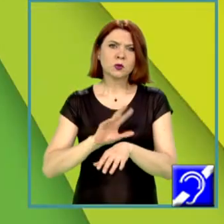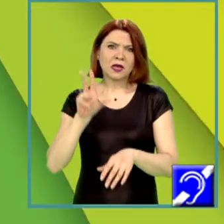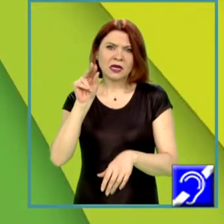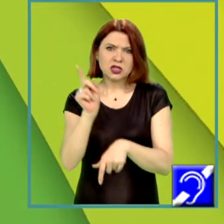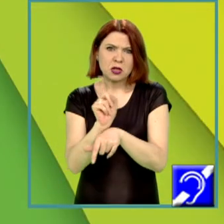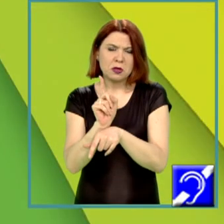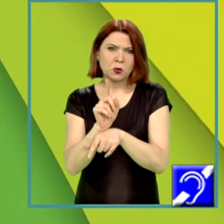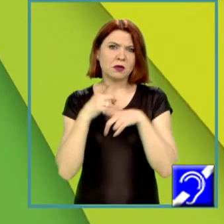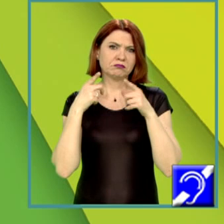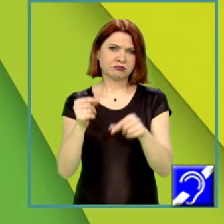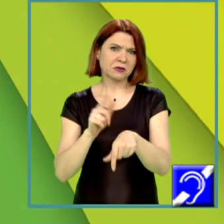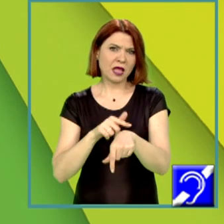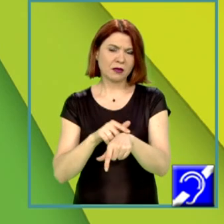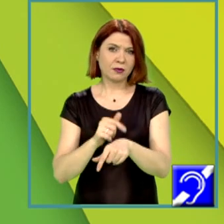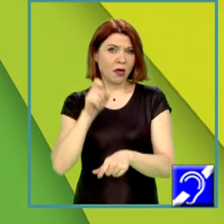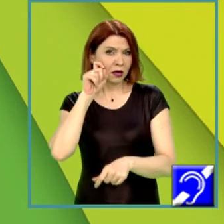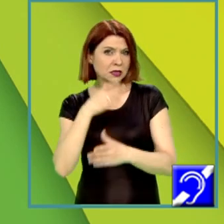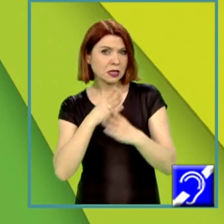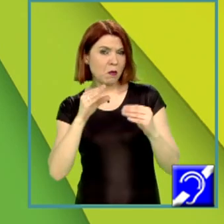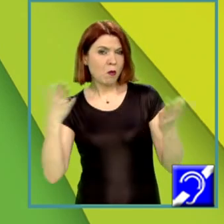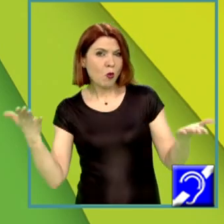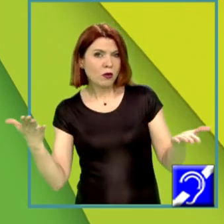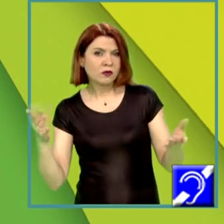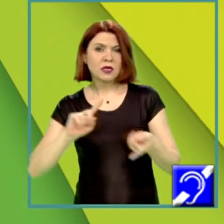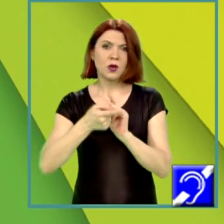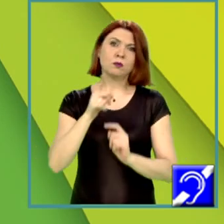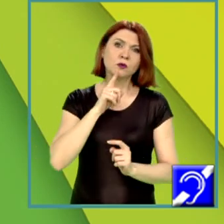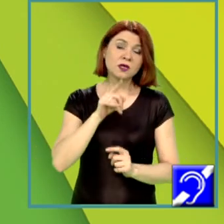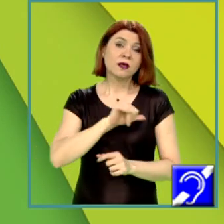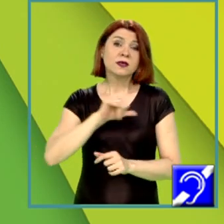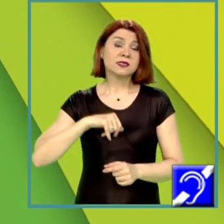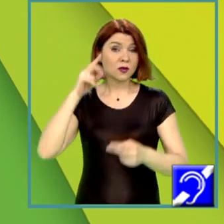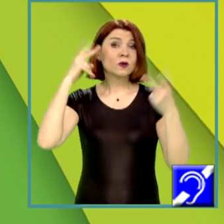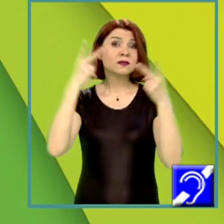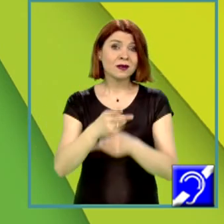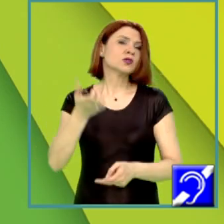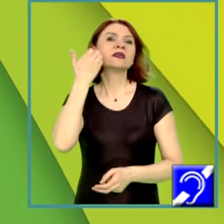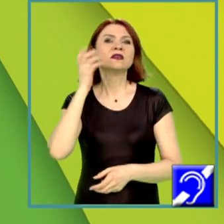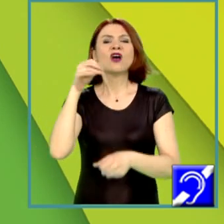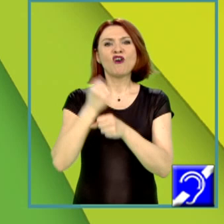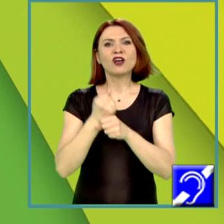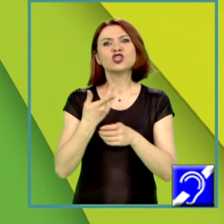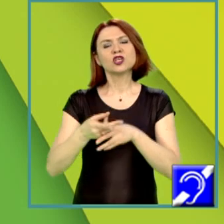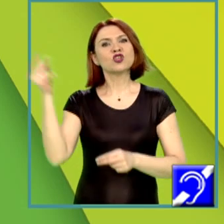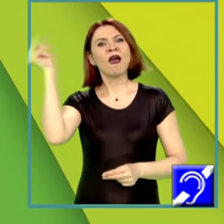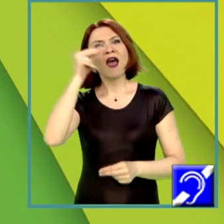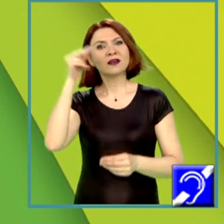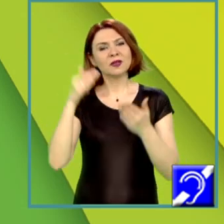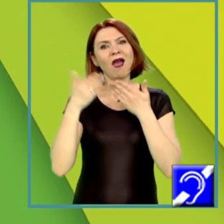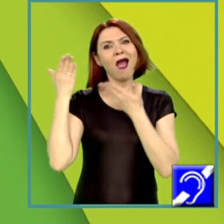30 de minute pare mult pare puțin vă veți Da singur seama atunci când faceți aceste antrenamente